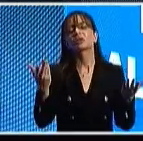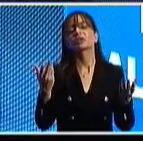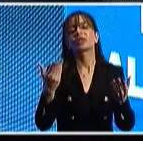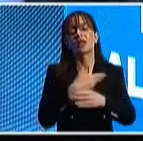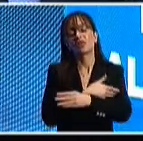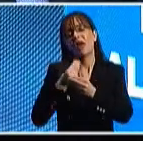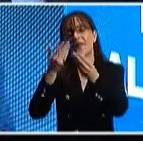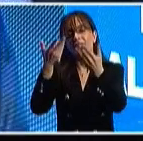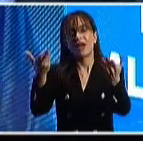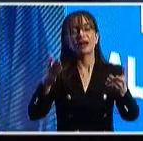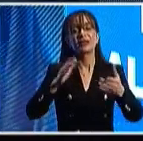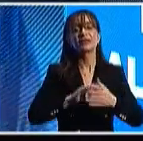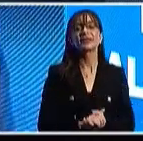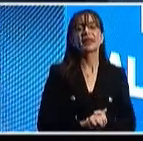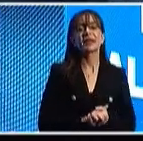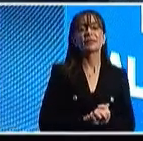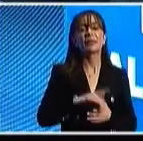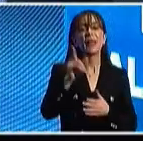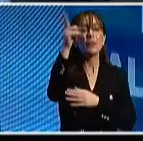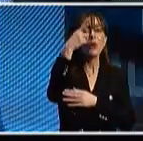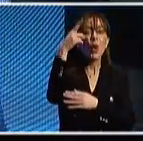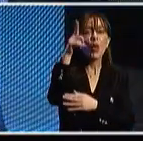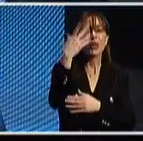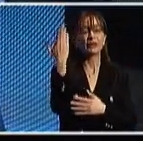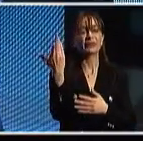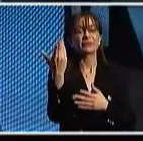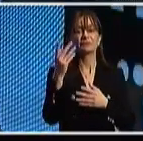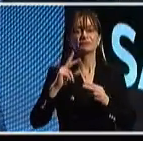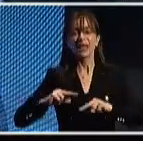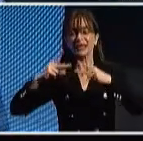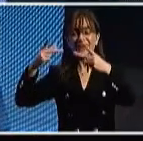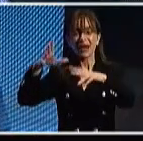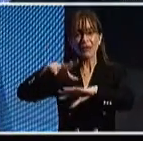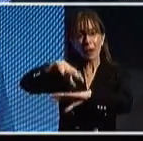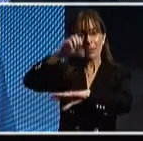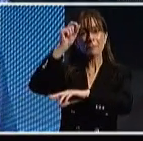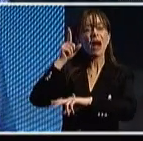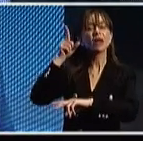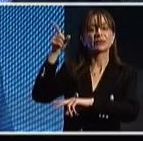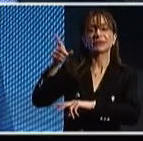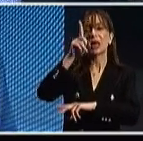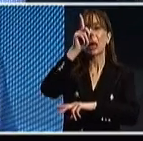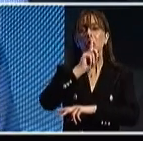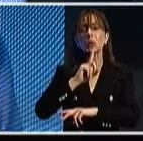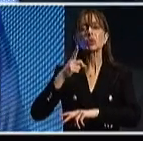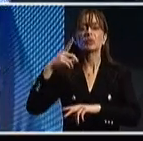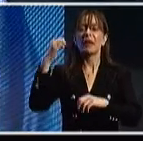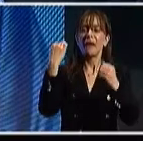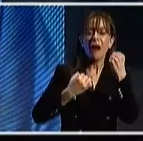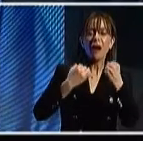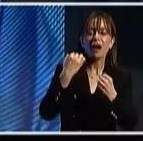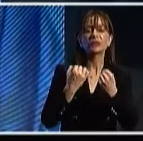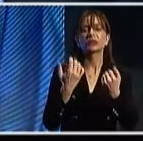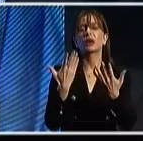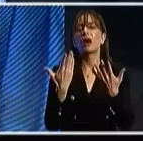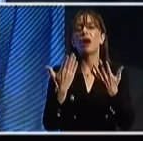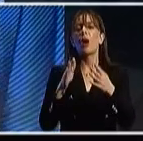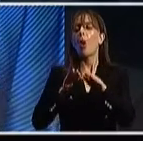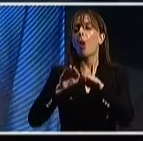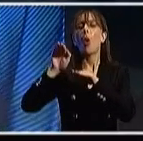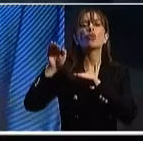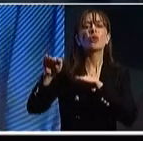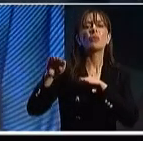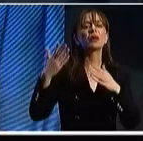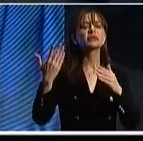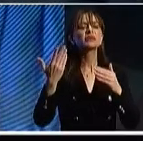mevcut yönetim transfer merkezlerinde 100 bin araçlık otopark imkanı, yine